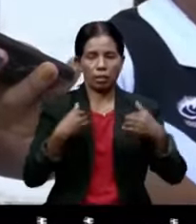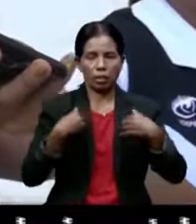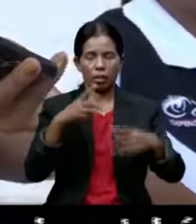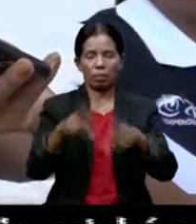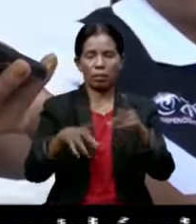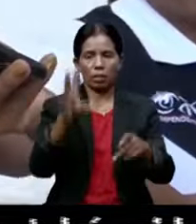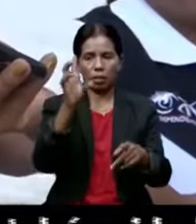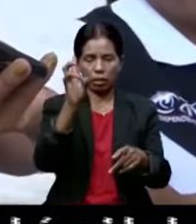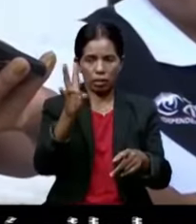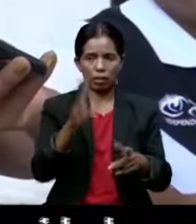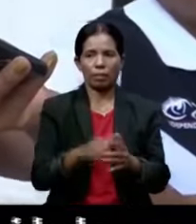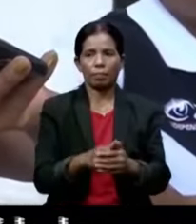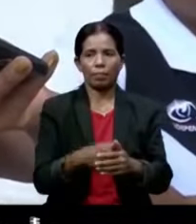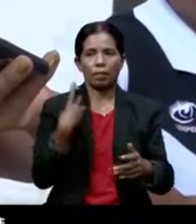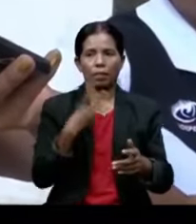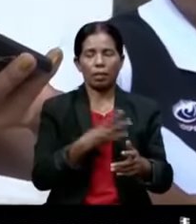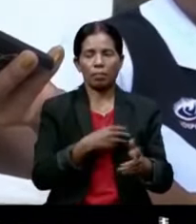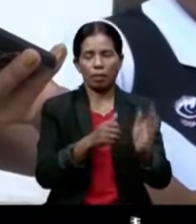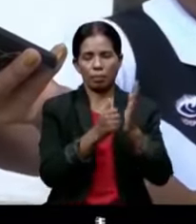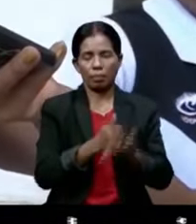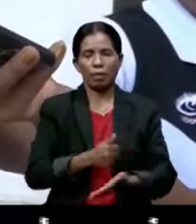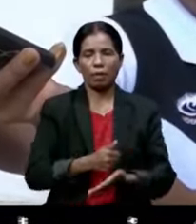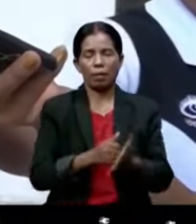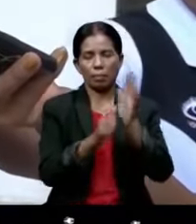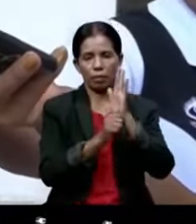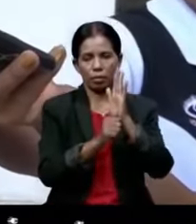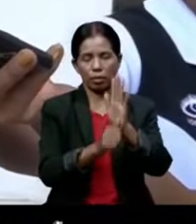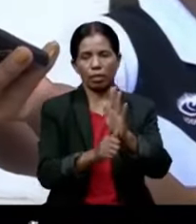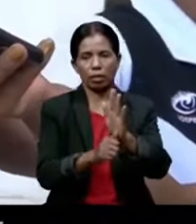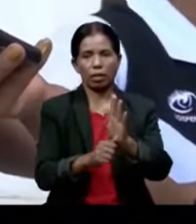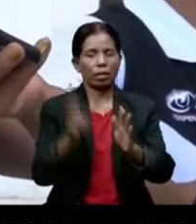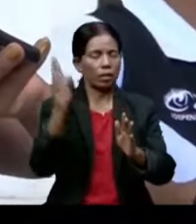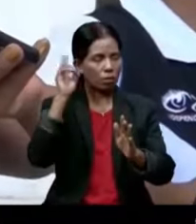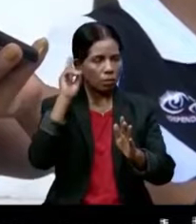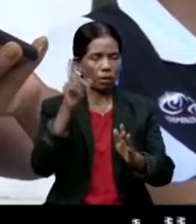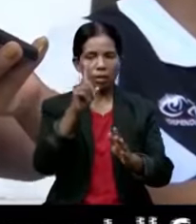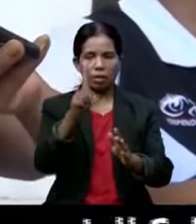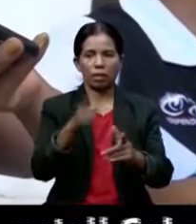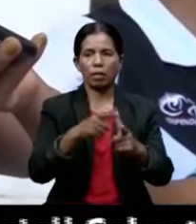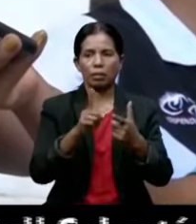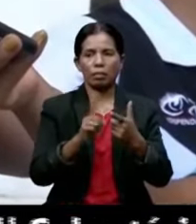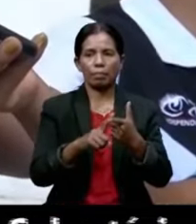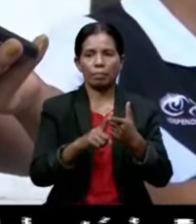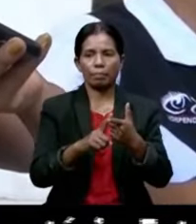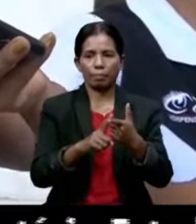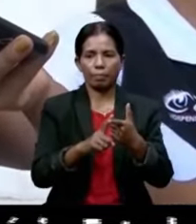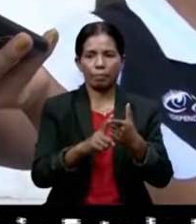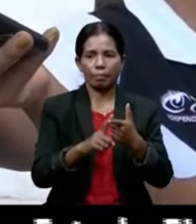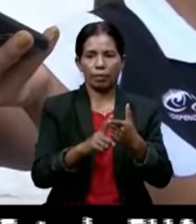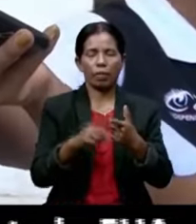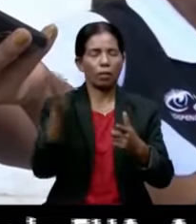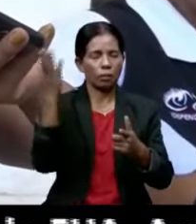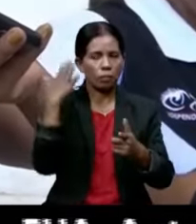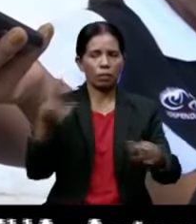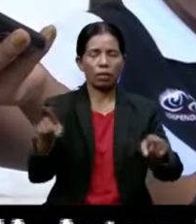in hitu ne be makami presenta. I ohin Rona ona nain ida ne be ulu